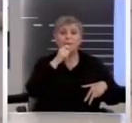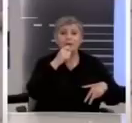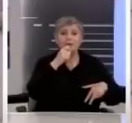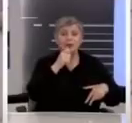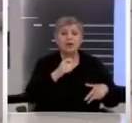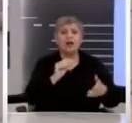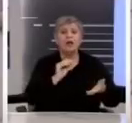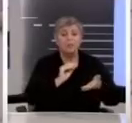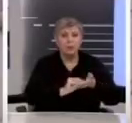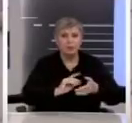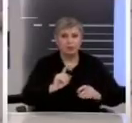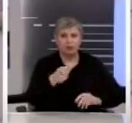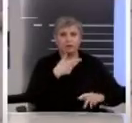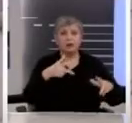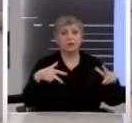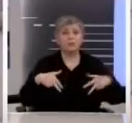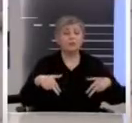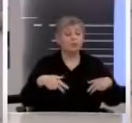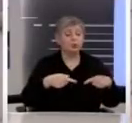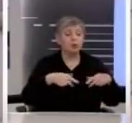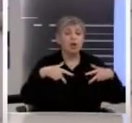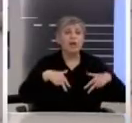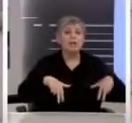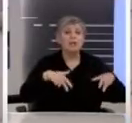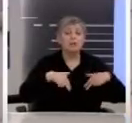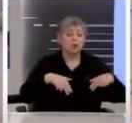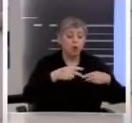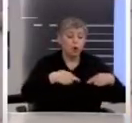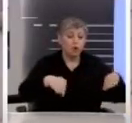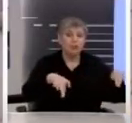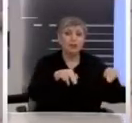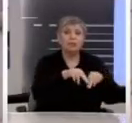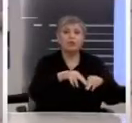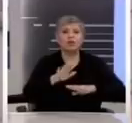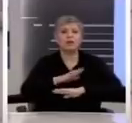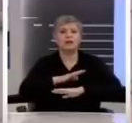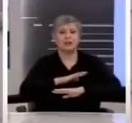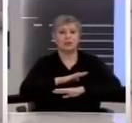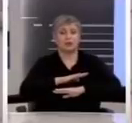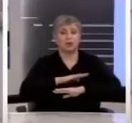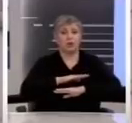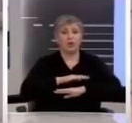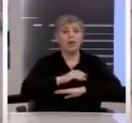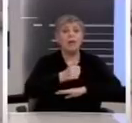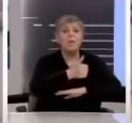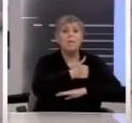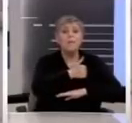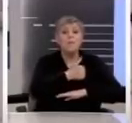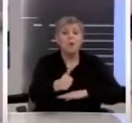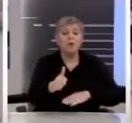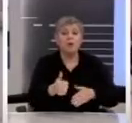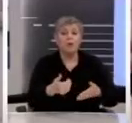κρατικά απόρριτα του Υπουργικού Συμβουλίου και του ΚΙΣΕΑ, τα οποία μόνο με άδεια του ιδίου